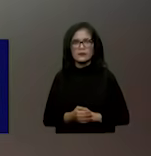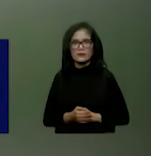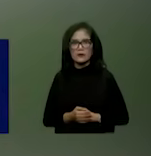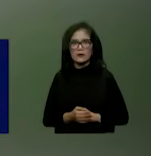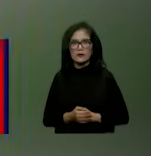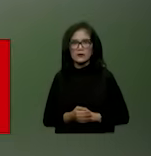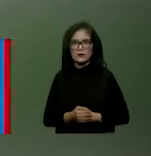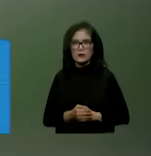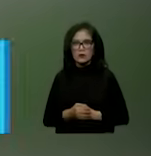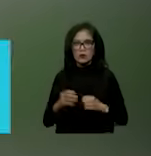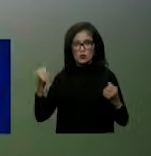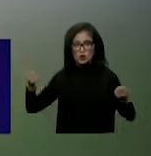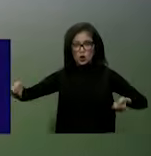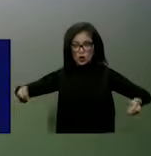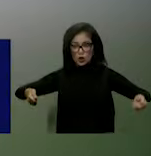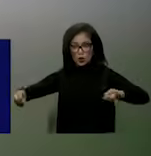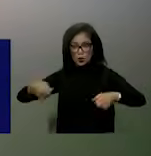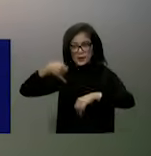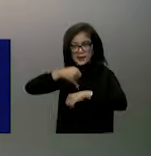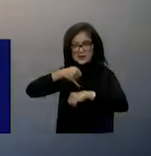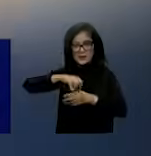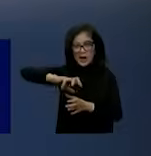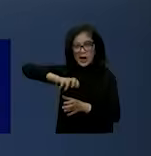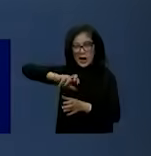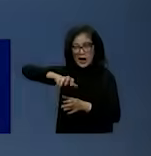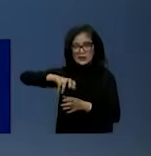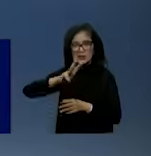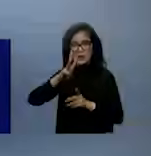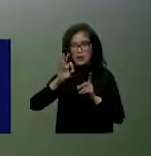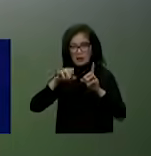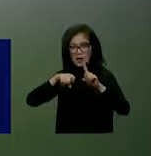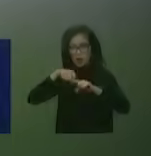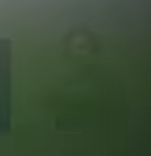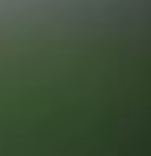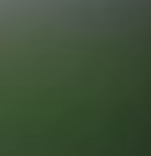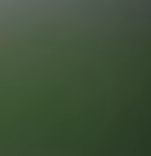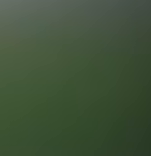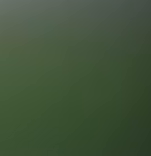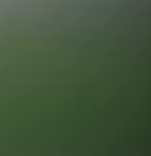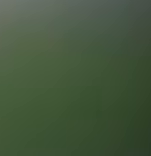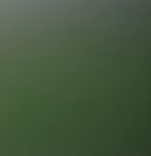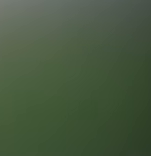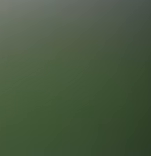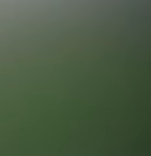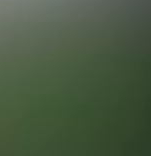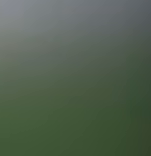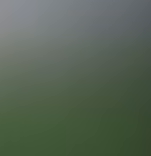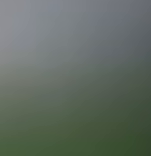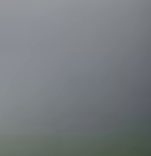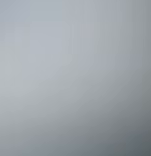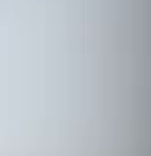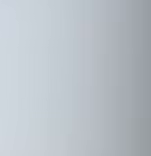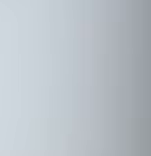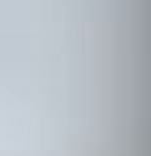Kebakaran hebat menghanguskan sebuah truk pengangkut LPG 3 kg di Jalan Lintas Timur Palembang Betung kilometer 30 di Desa Pulau Harapan Sembawa Kabupaten